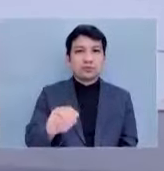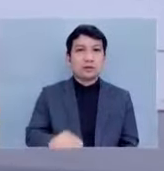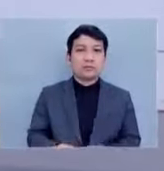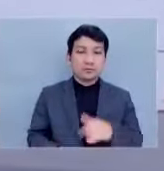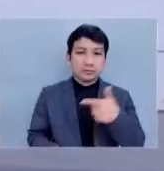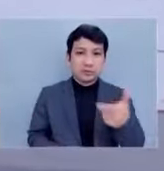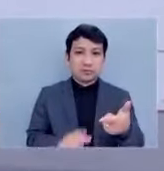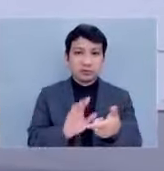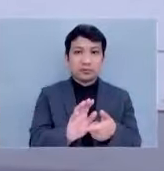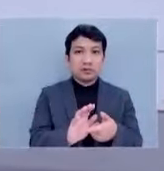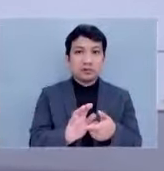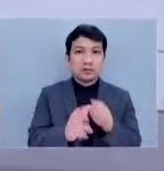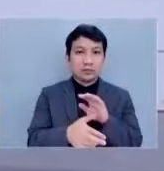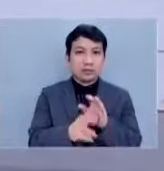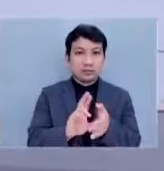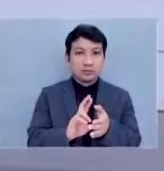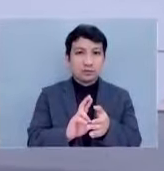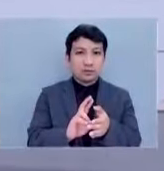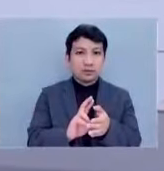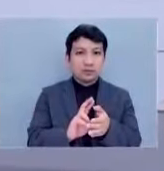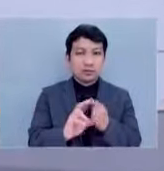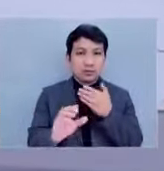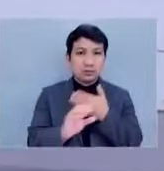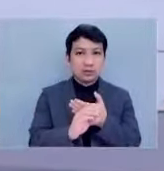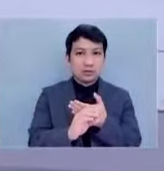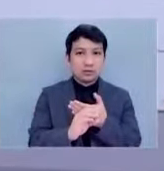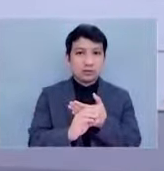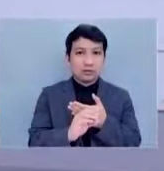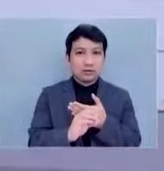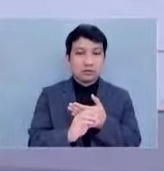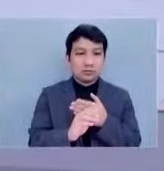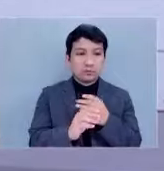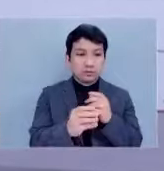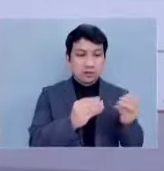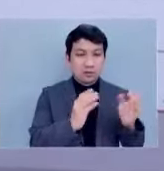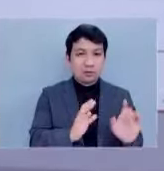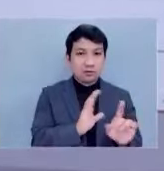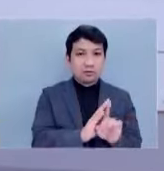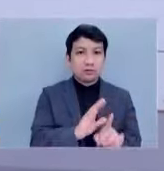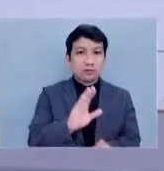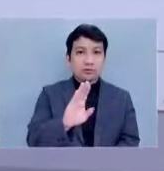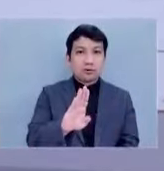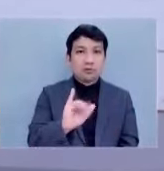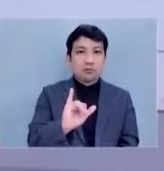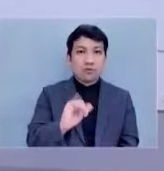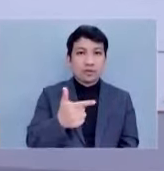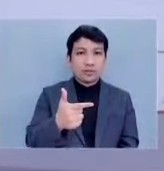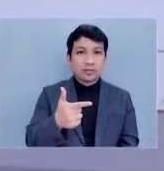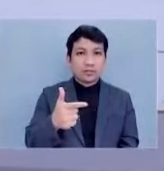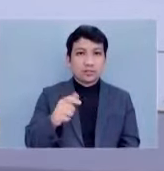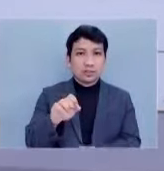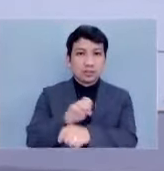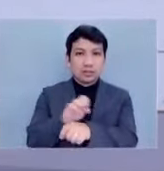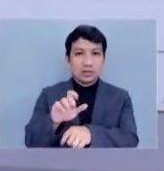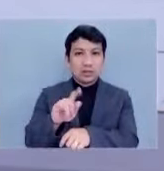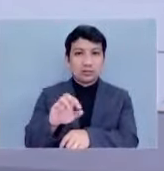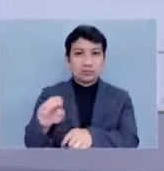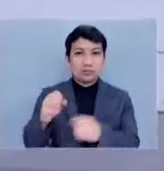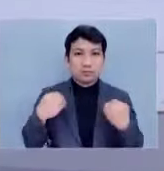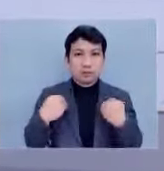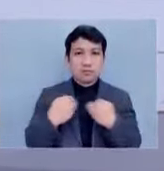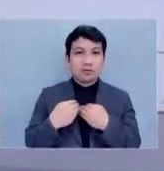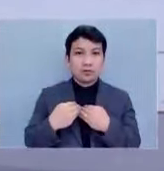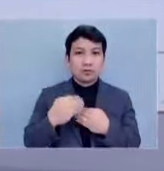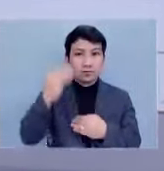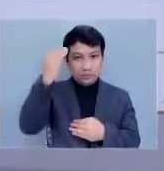na nag-renew ng individual contract sa kanilang talent management na YG Entertainment ang mga miyembro ng K-pop